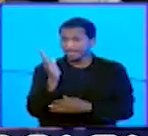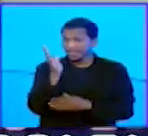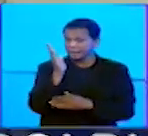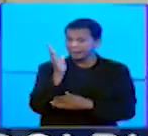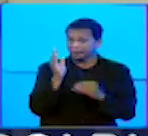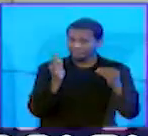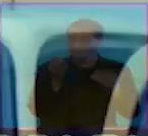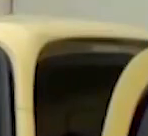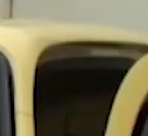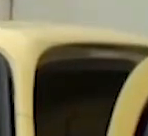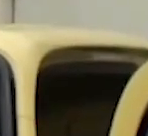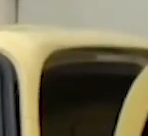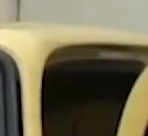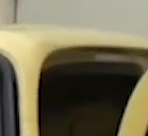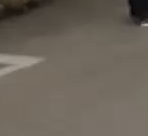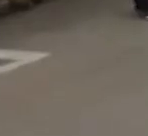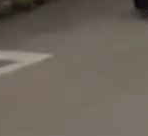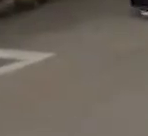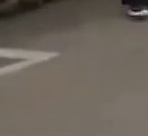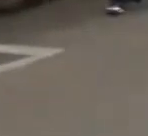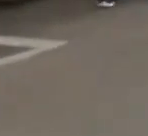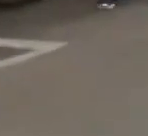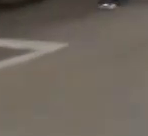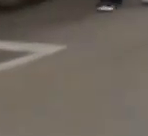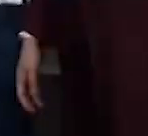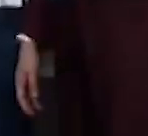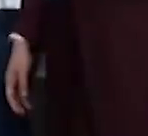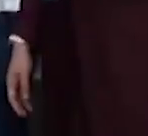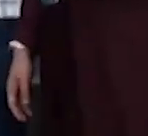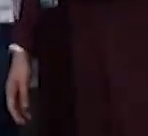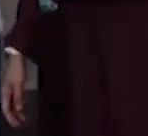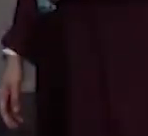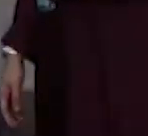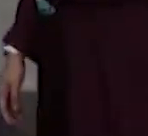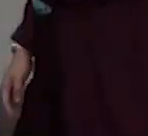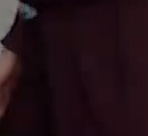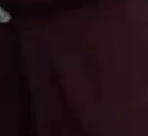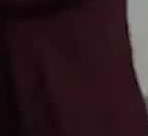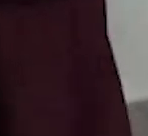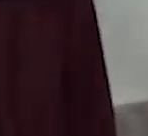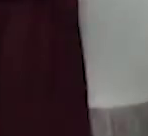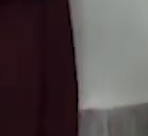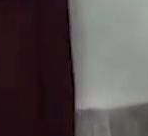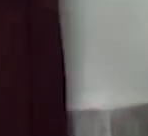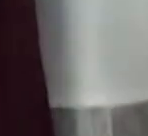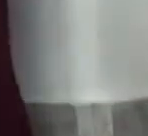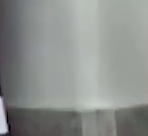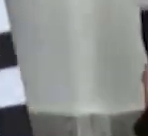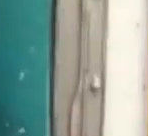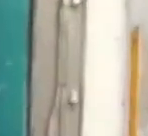Barat seluruh vaksinnya disimpan di Biofarma didistribusikan secara khusus dengan menggunakan distribusi rantai dingin secara